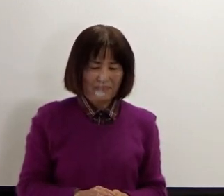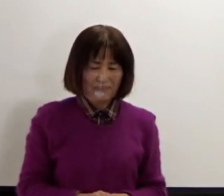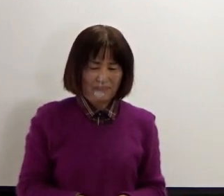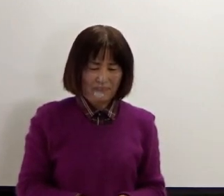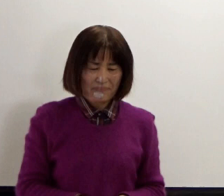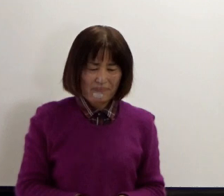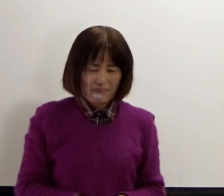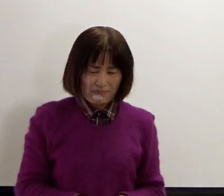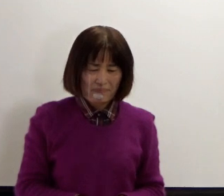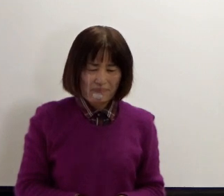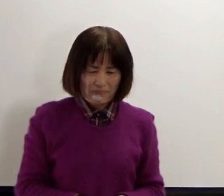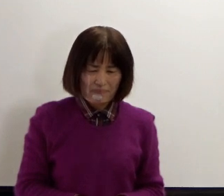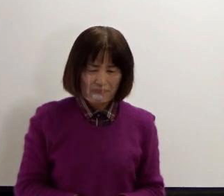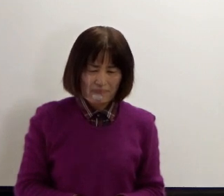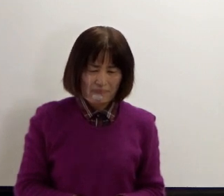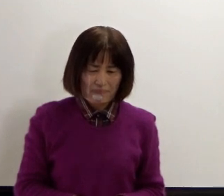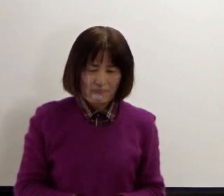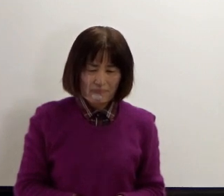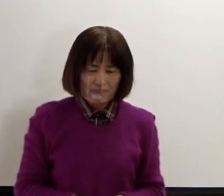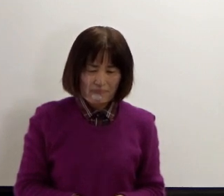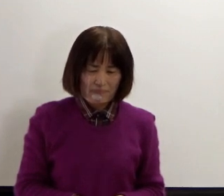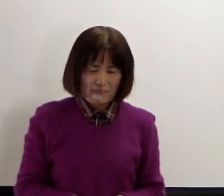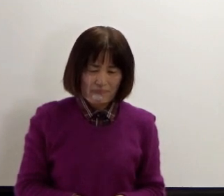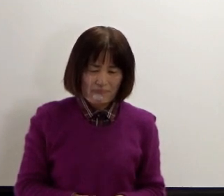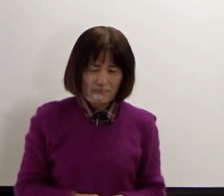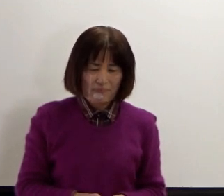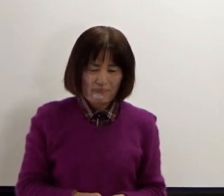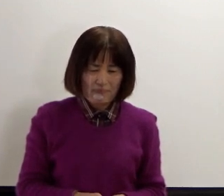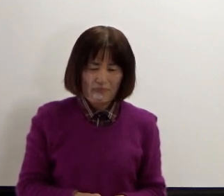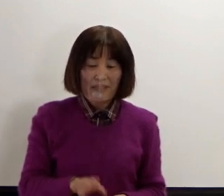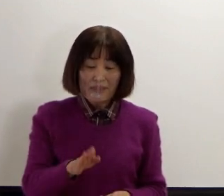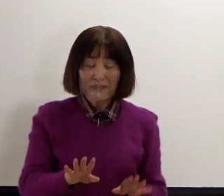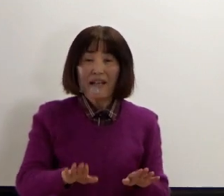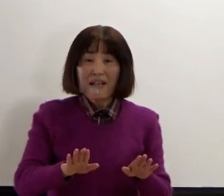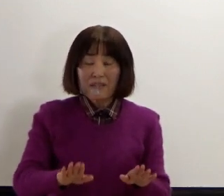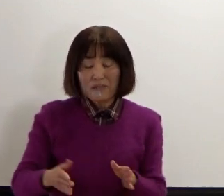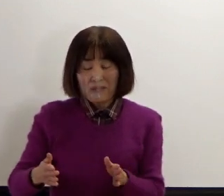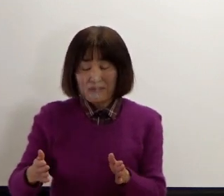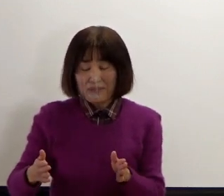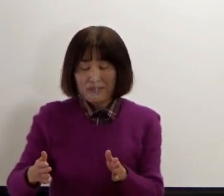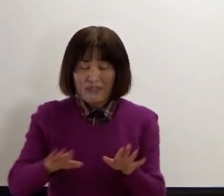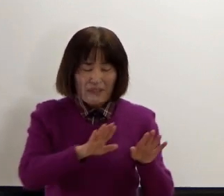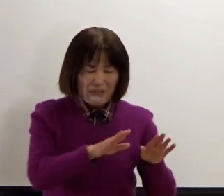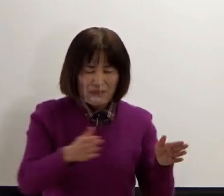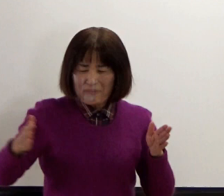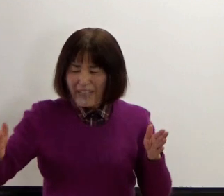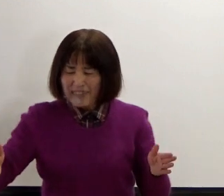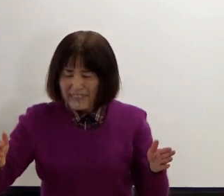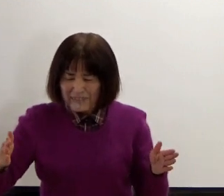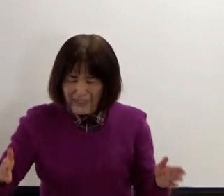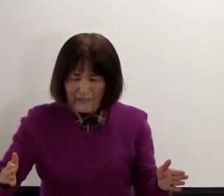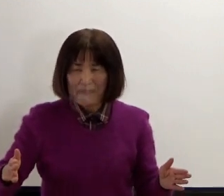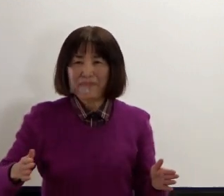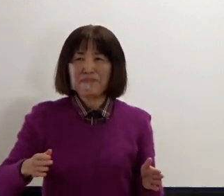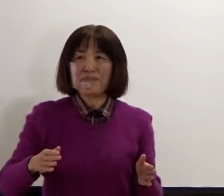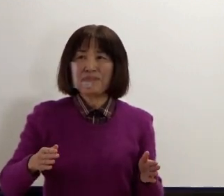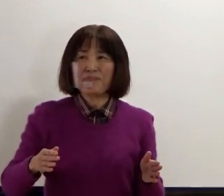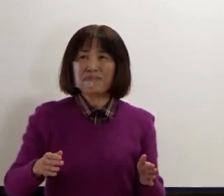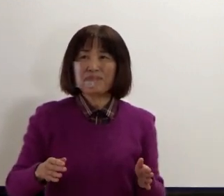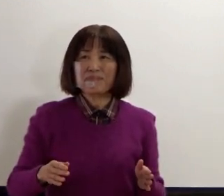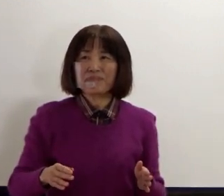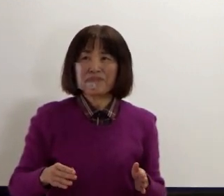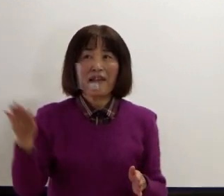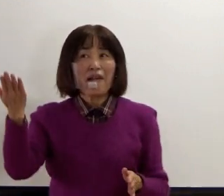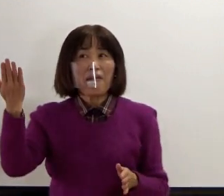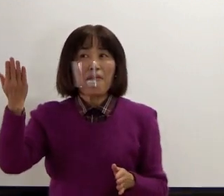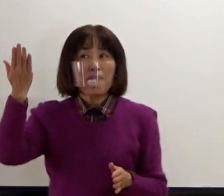飛ばしたところの間には、マリアのいわゆる受胎告知の話が出てまいります。まずザカリアとエリサベトに子供が与えられるん